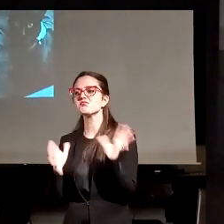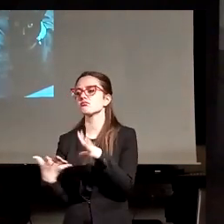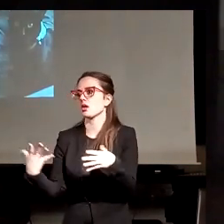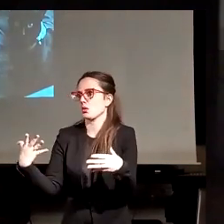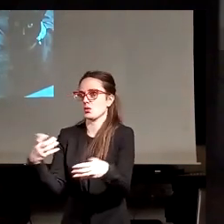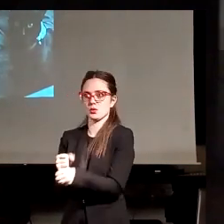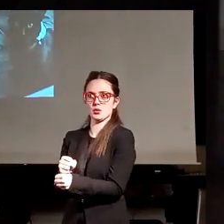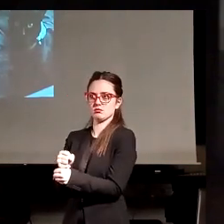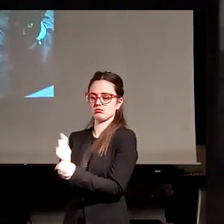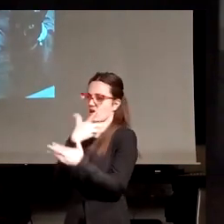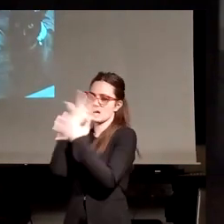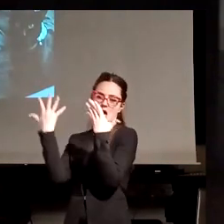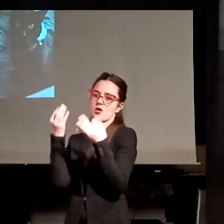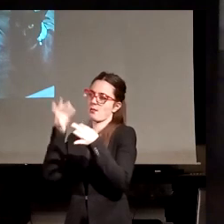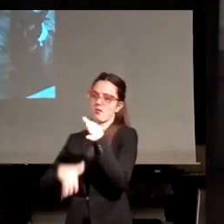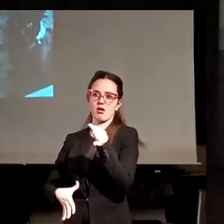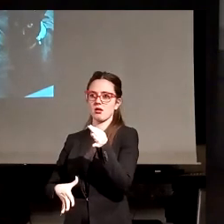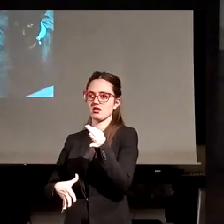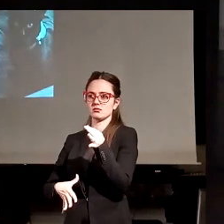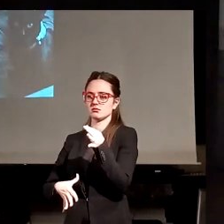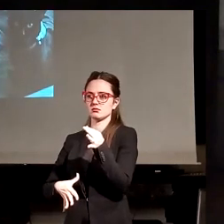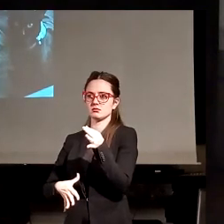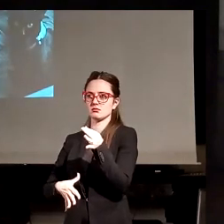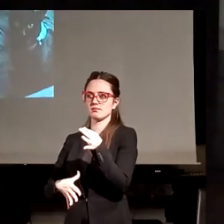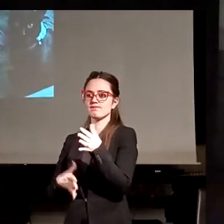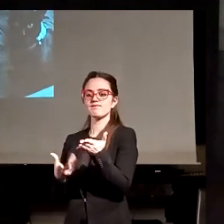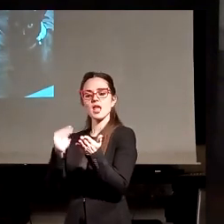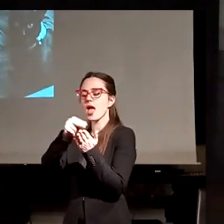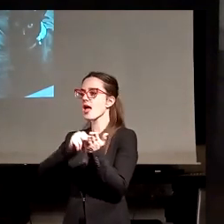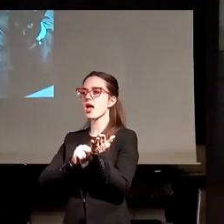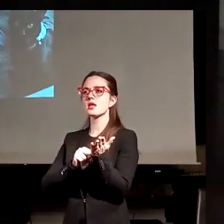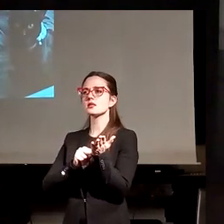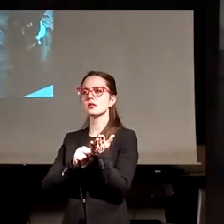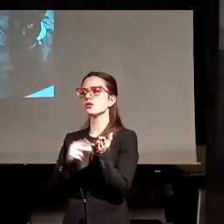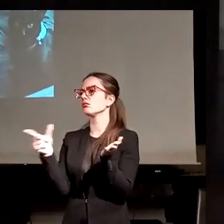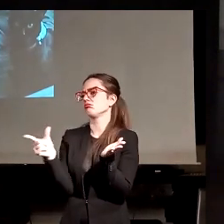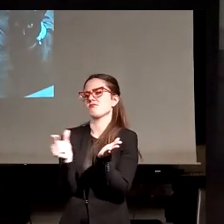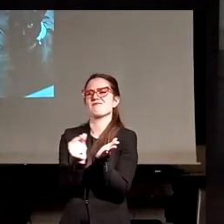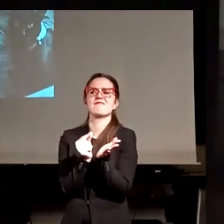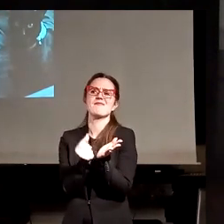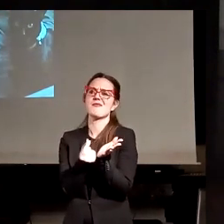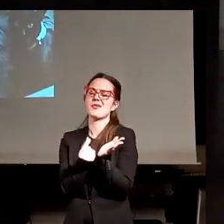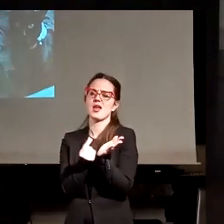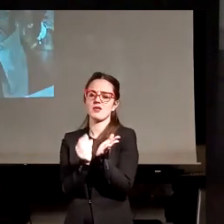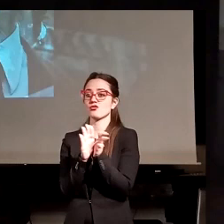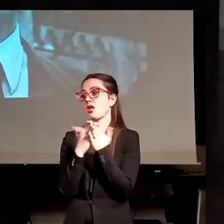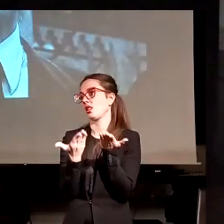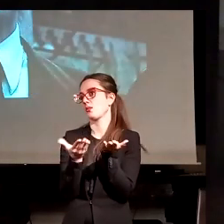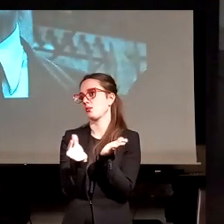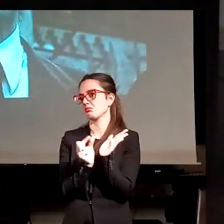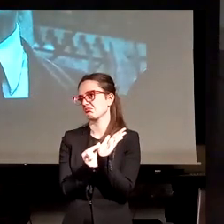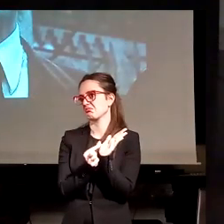rivelatore e sepe scritto cose molto brevi cioè i suoi libri sono composti da